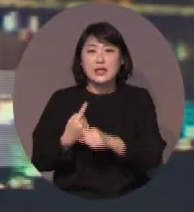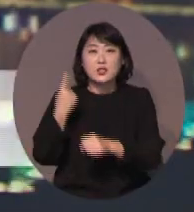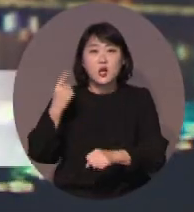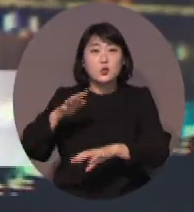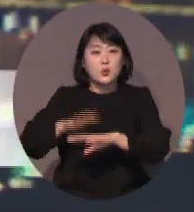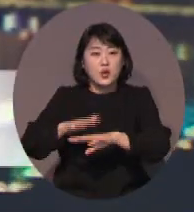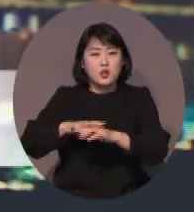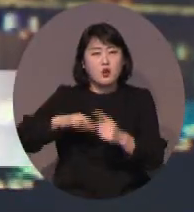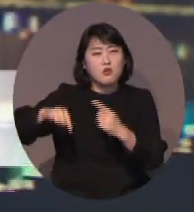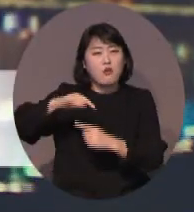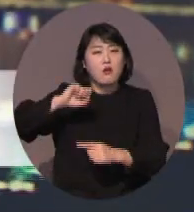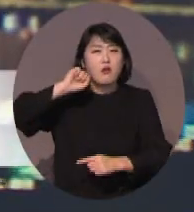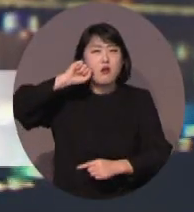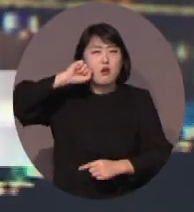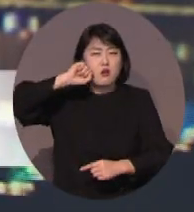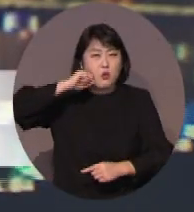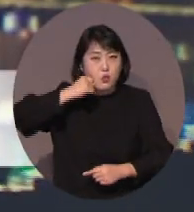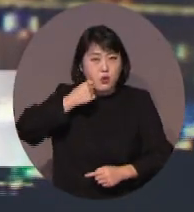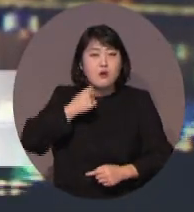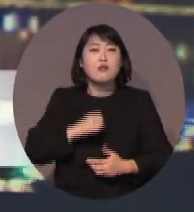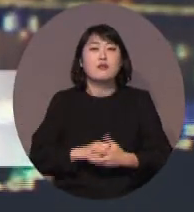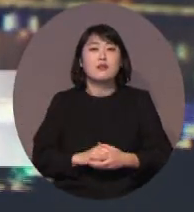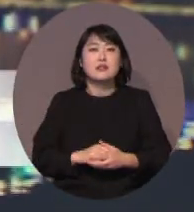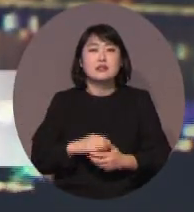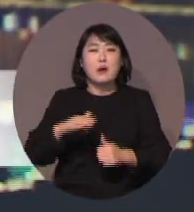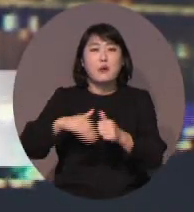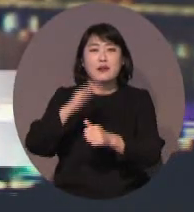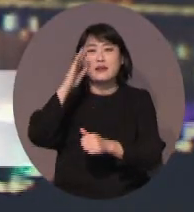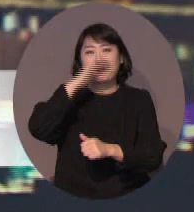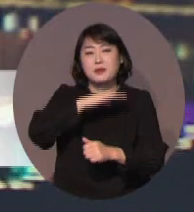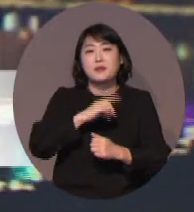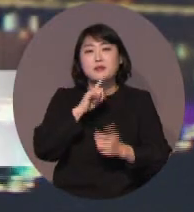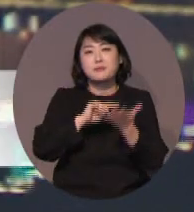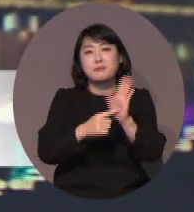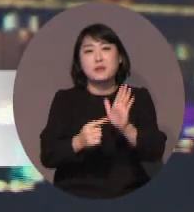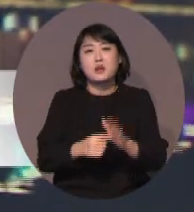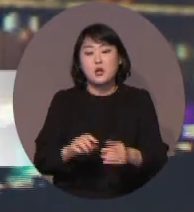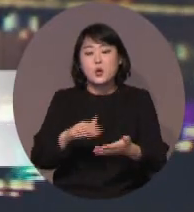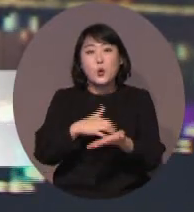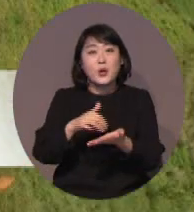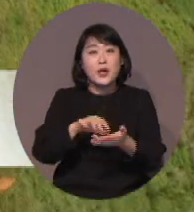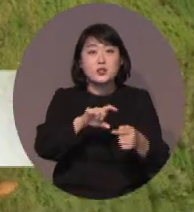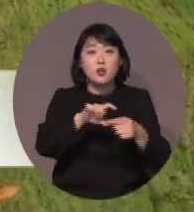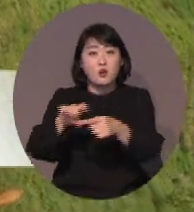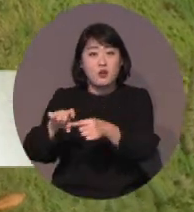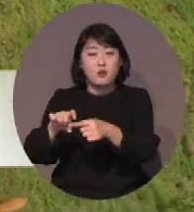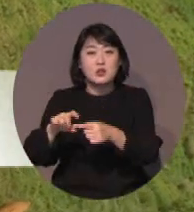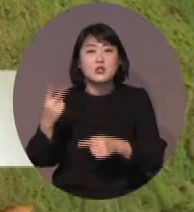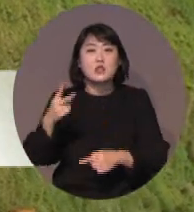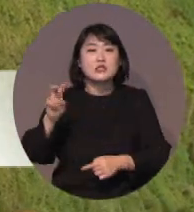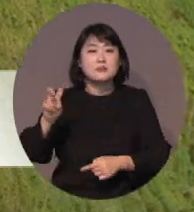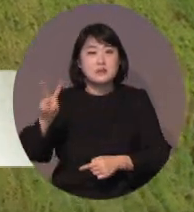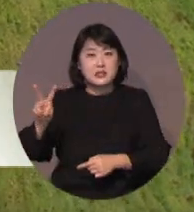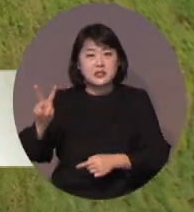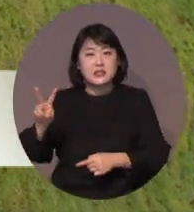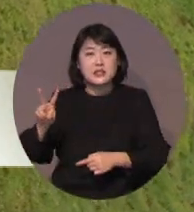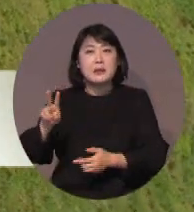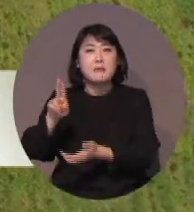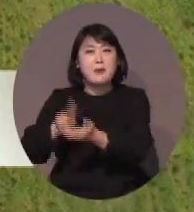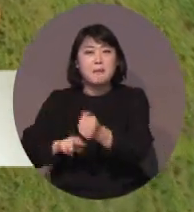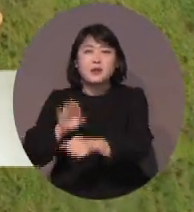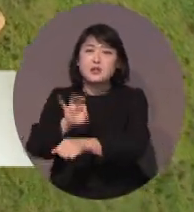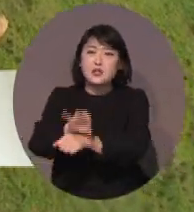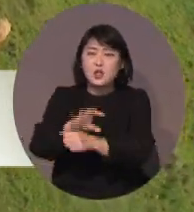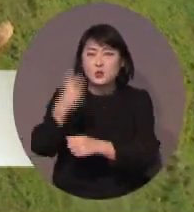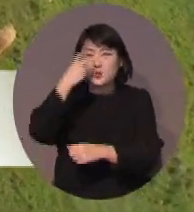지난해 농가 경영 여건이 크게 악화된 것으로 나타났습니다 최근 통계청이 발표한 2022년 농가 판매와